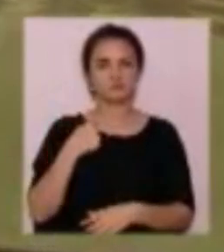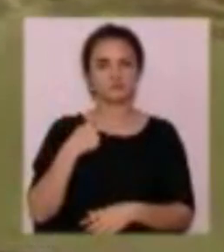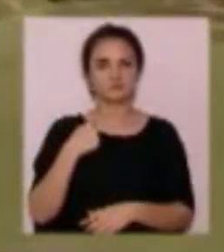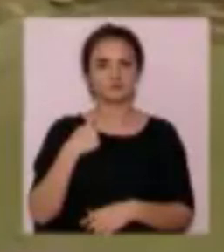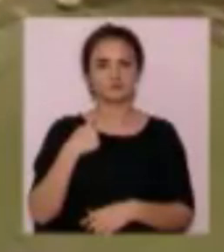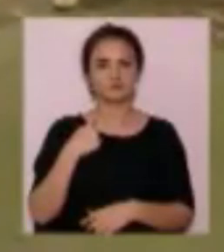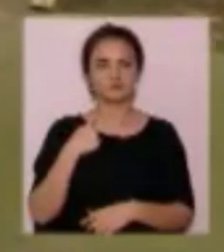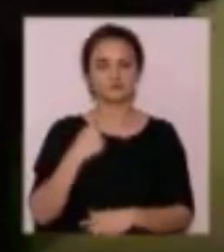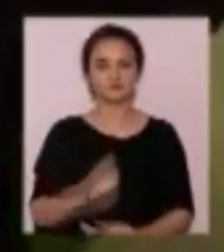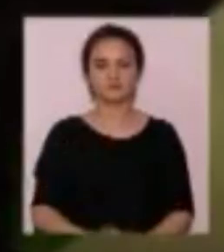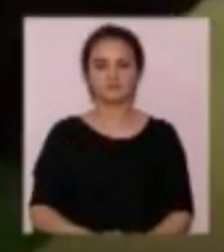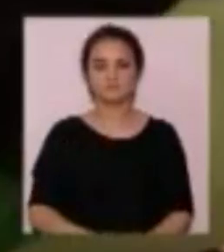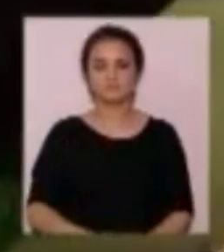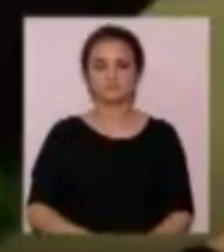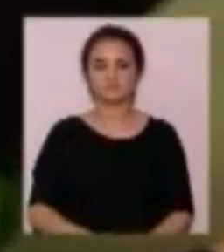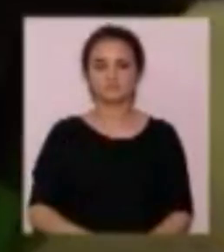ითქვას